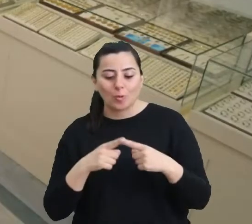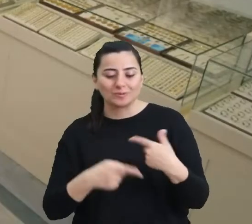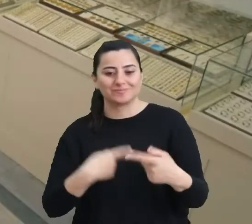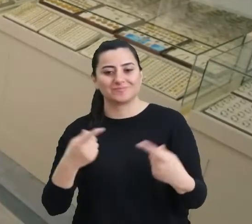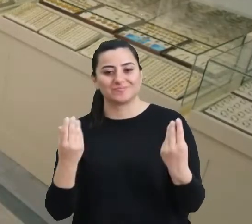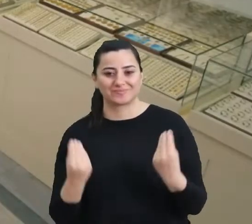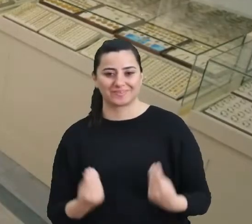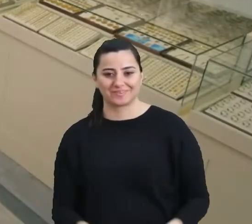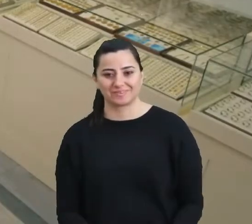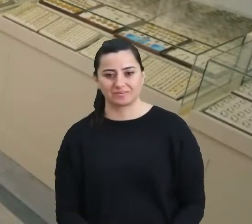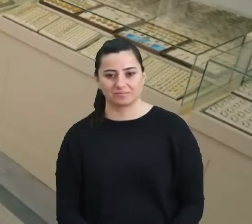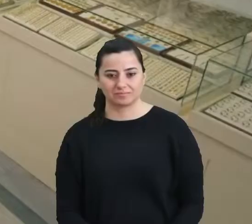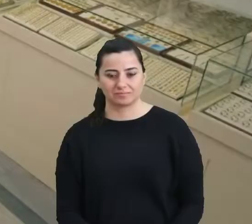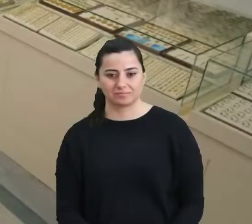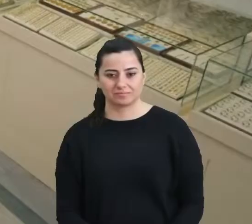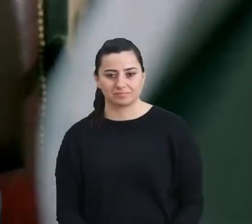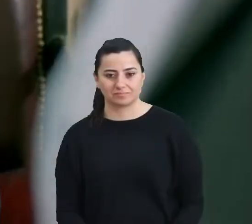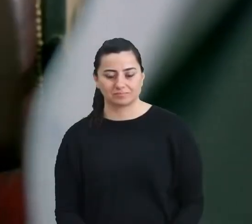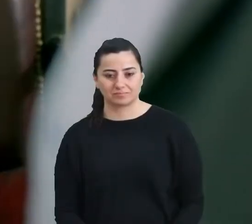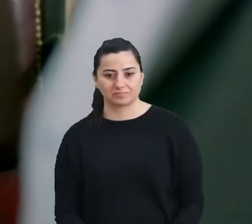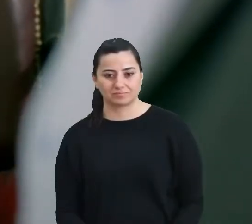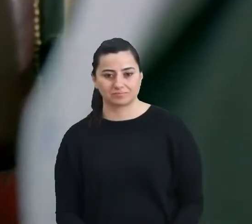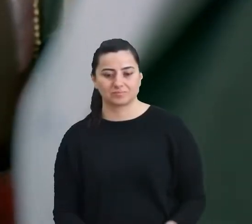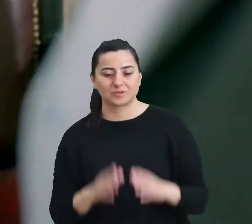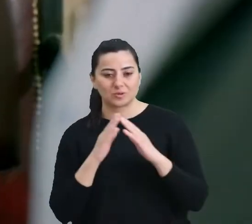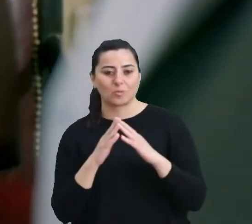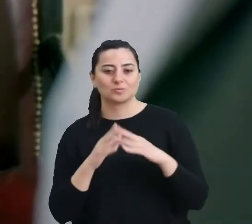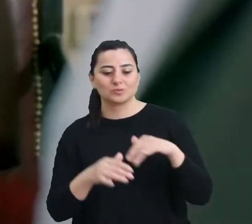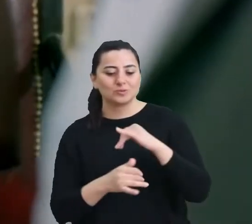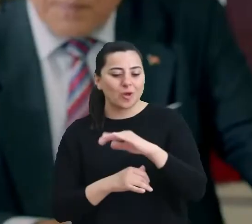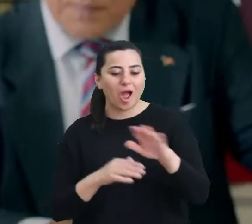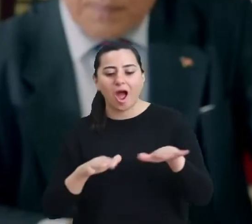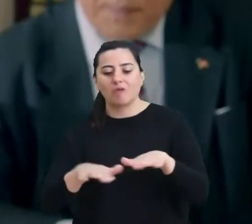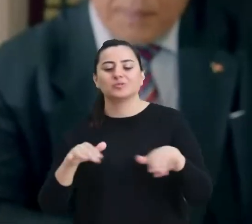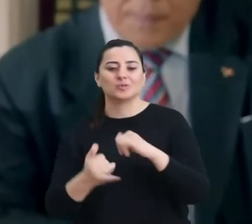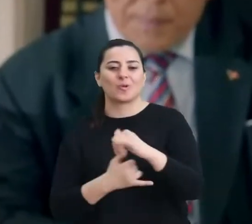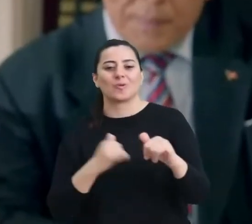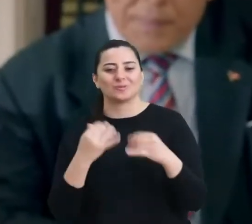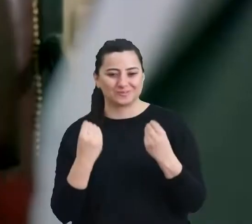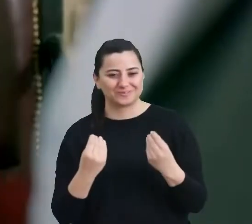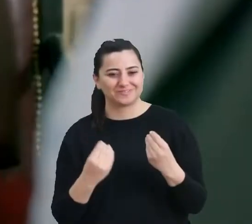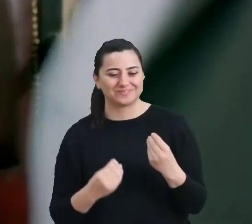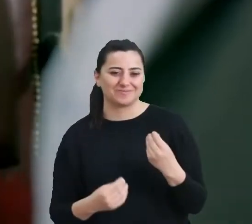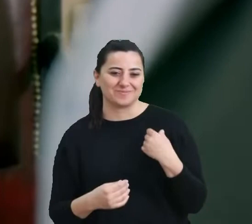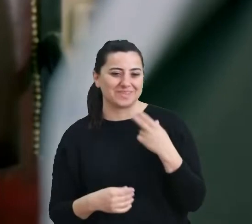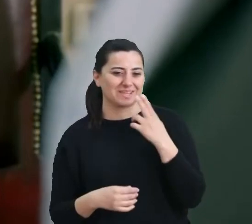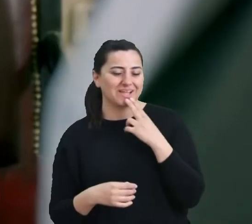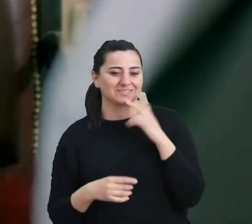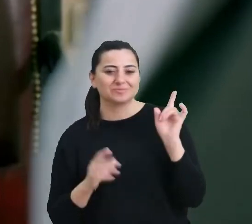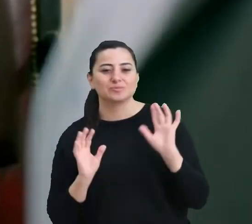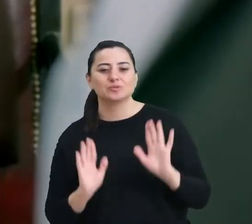olacak sonuçta. Sinirden titriyor. Koşturup dururlar havuzun kenarında. Bizim hanımın ağzı